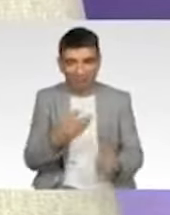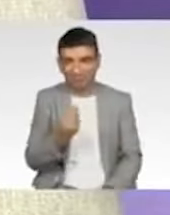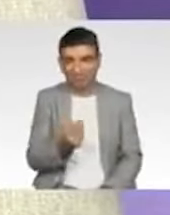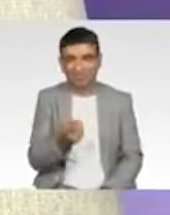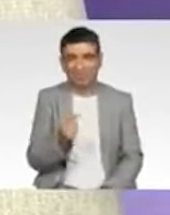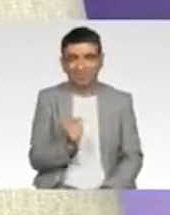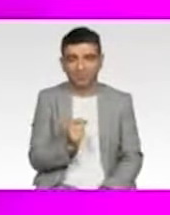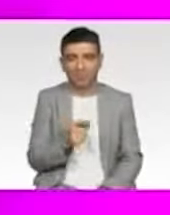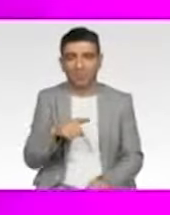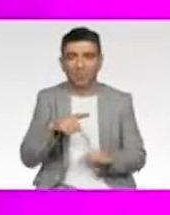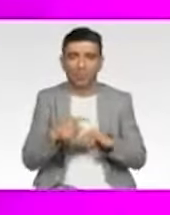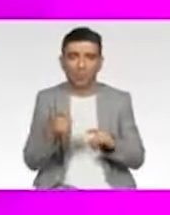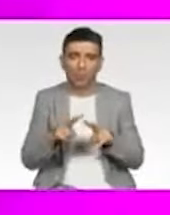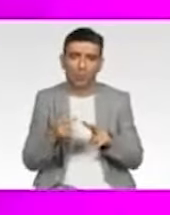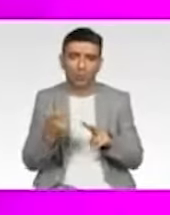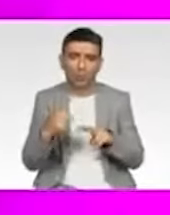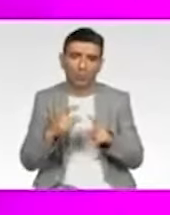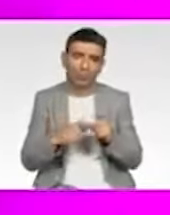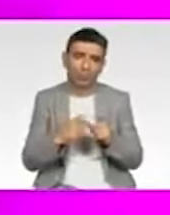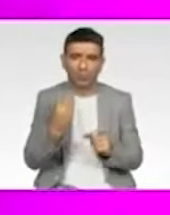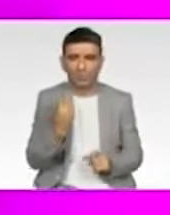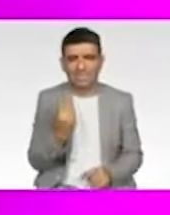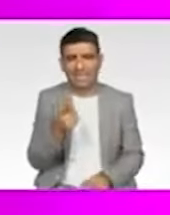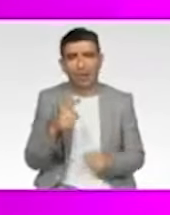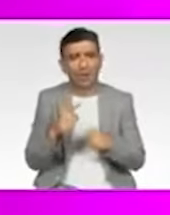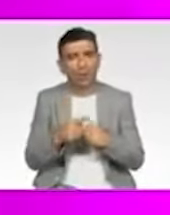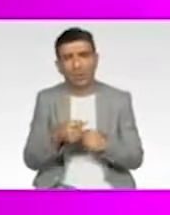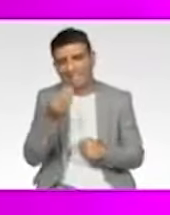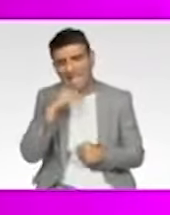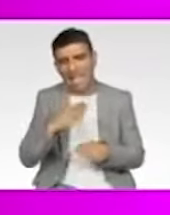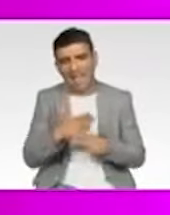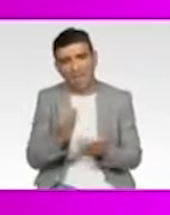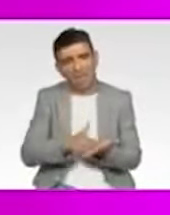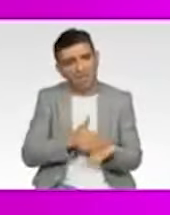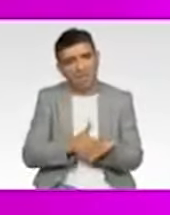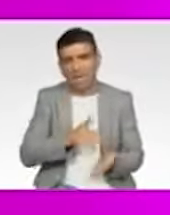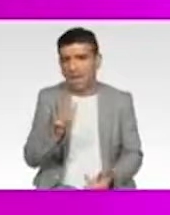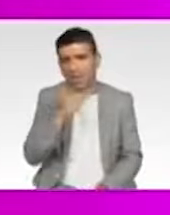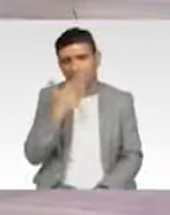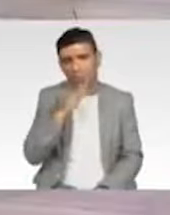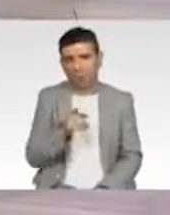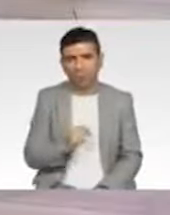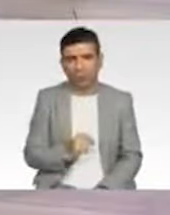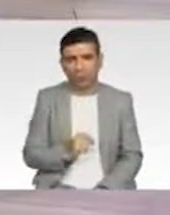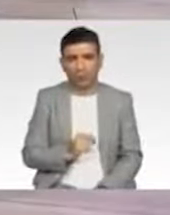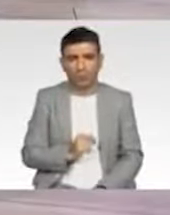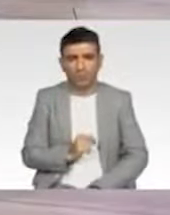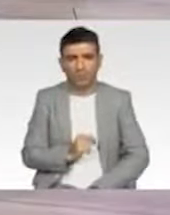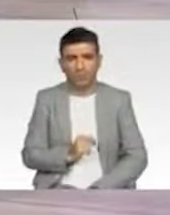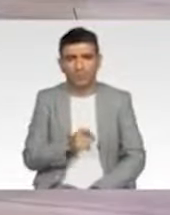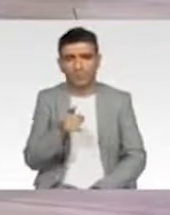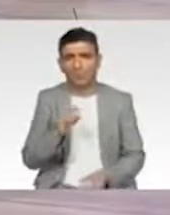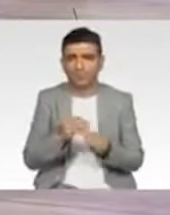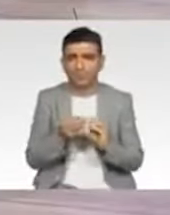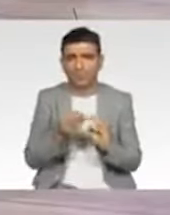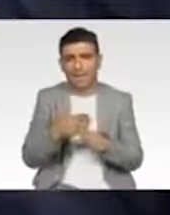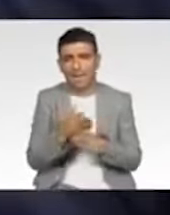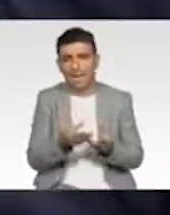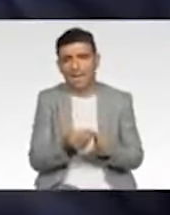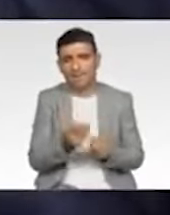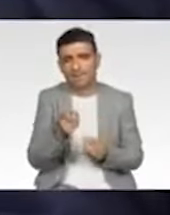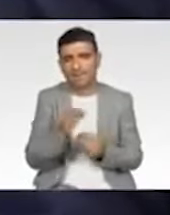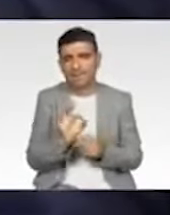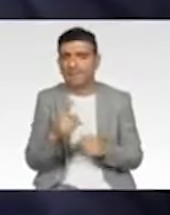O, yani humus mesela daha iyi. Nohutu yiyeceğim diye ekmeğe sürmeye gerek yok yani. Hani oradaki problem ekmek. Yoksa